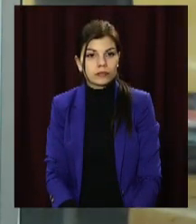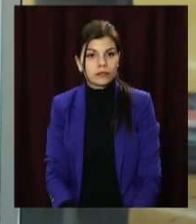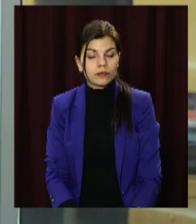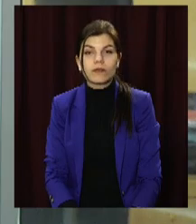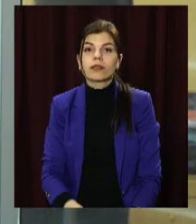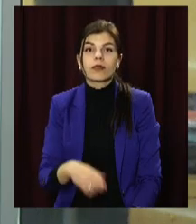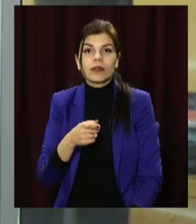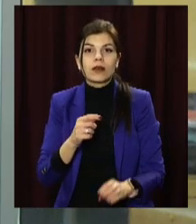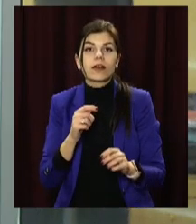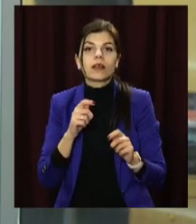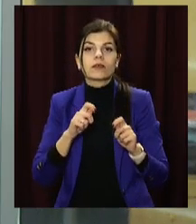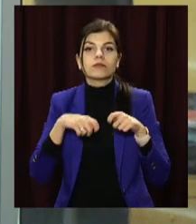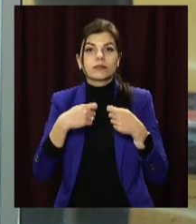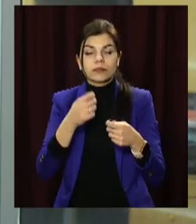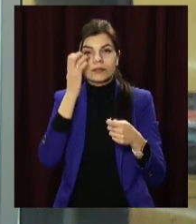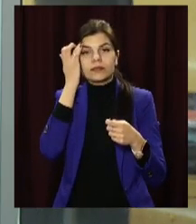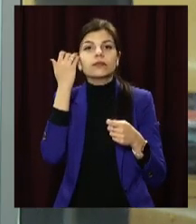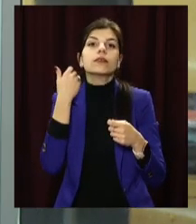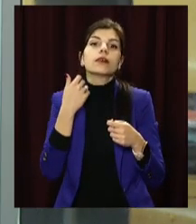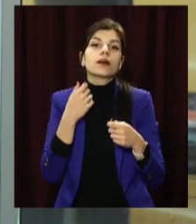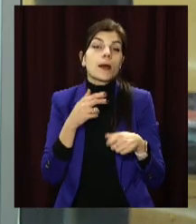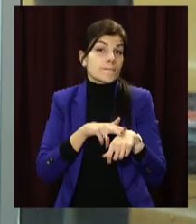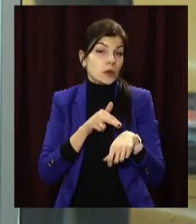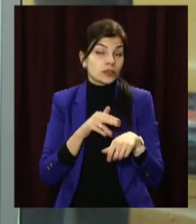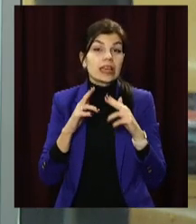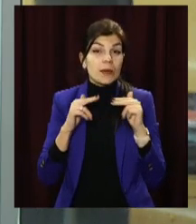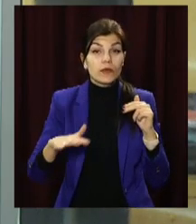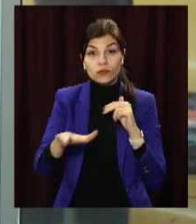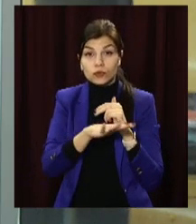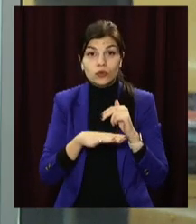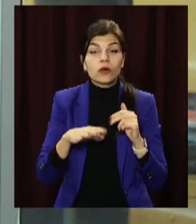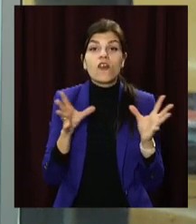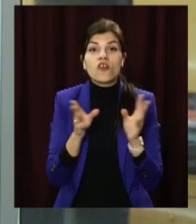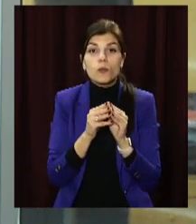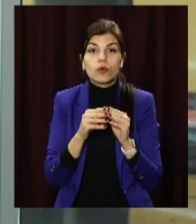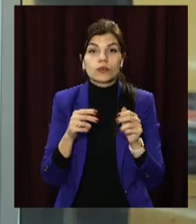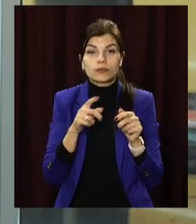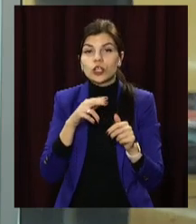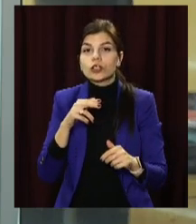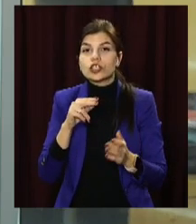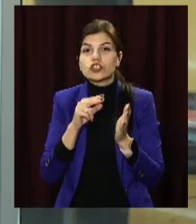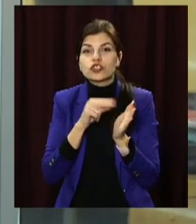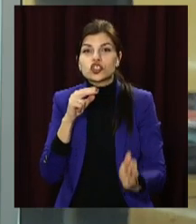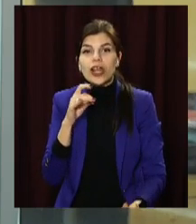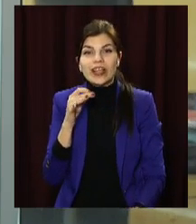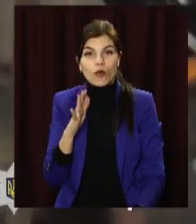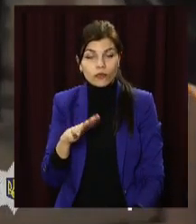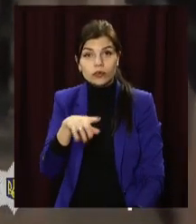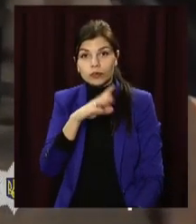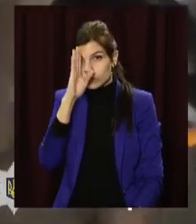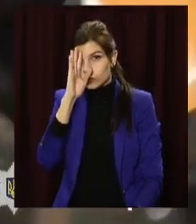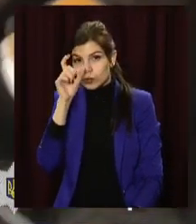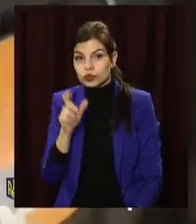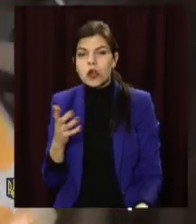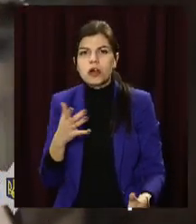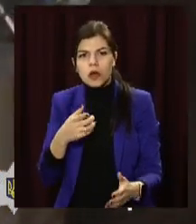Канал постачання перекрили, зброю вилучили. Поліціянти Дніпропетровщини разом з колегами із Чернігівщини затримали чоловіка, який